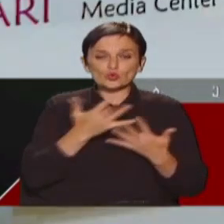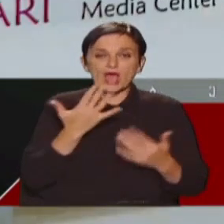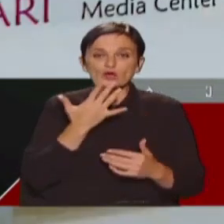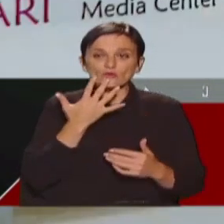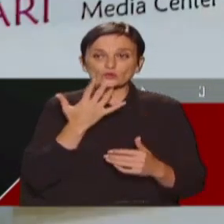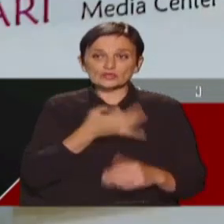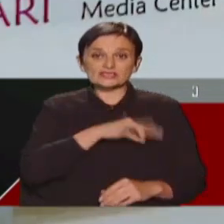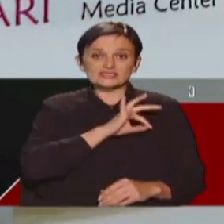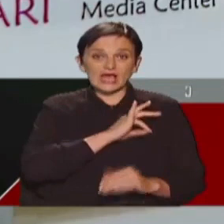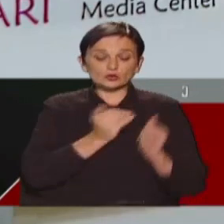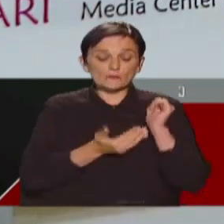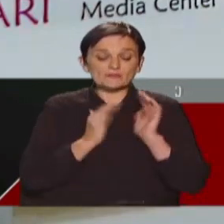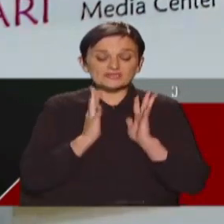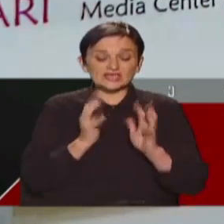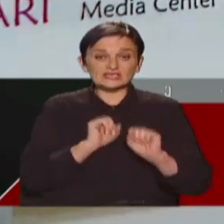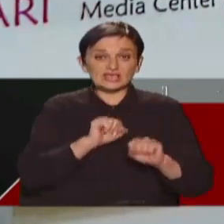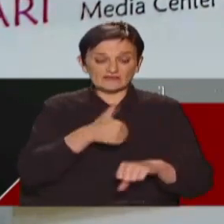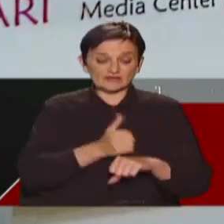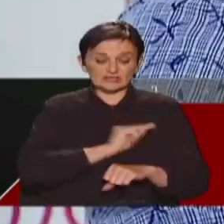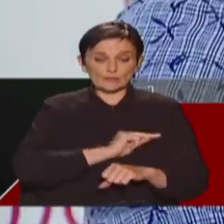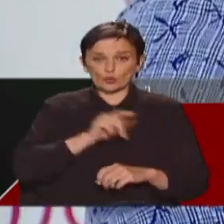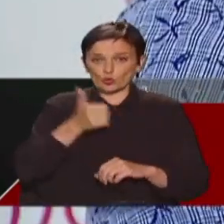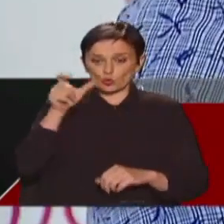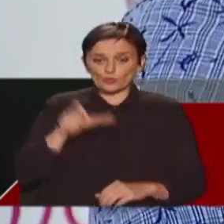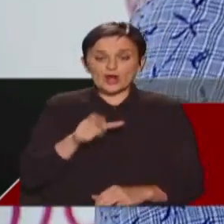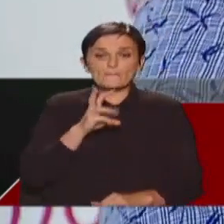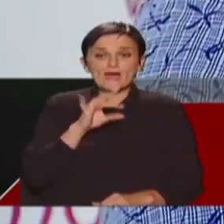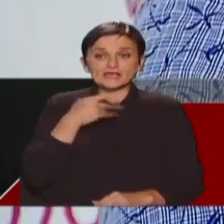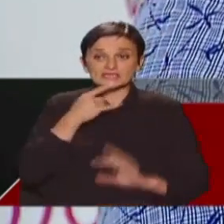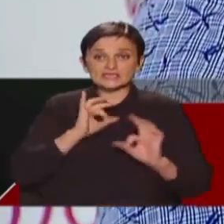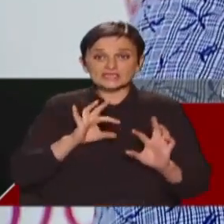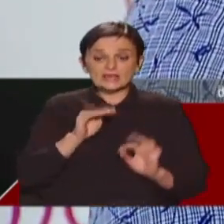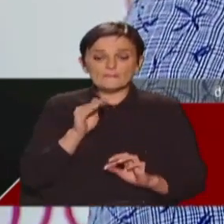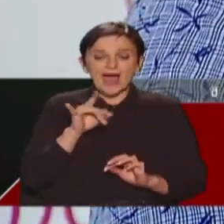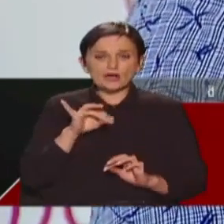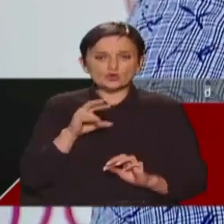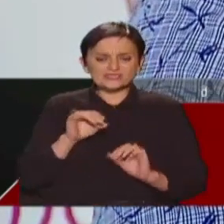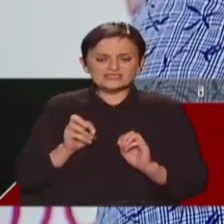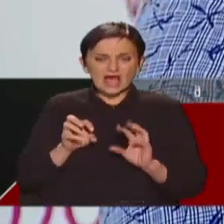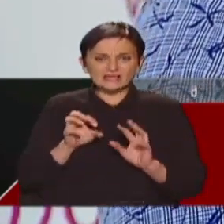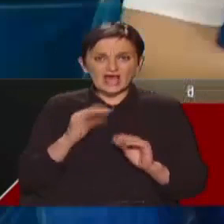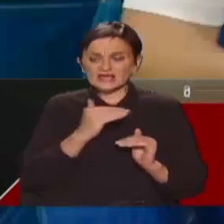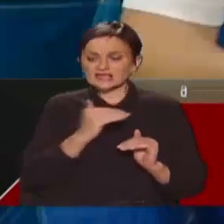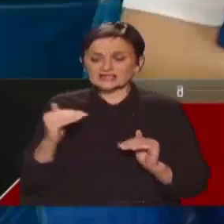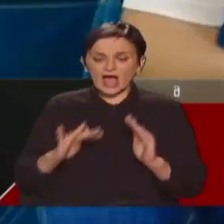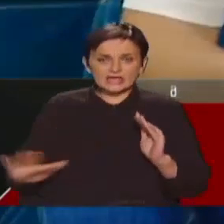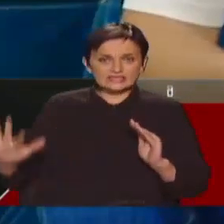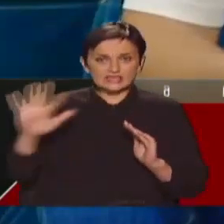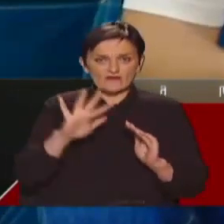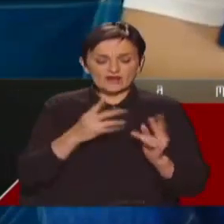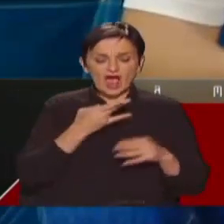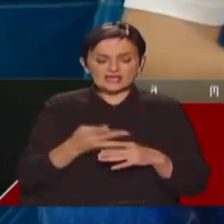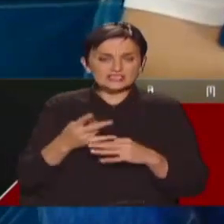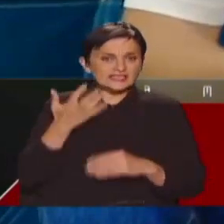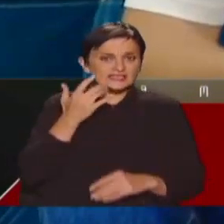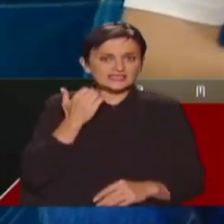eronuli saagentos mtsenareta datsvis departamentis uprosi. Nikoloz Meskhis tkmit Parusana dziritada Tasavlet Sakartveloshia gavtselebuli da azianebs